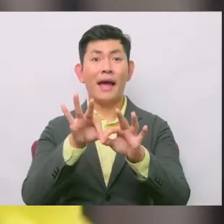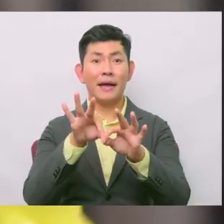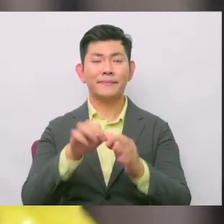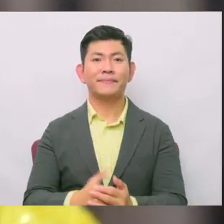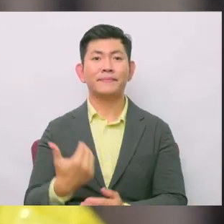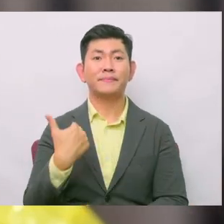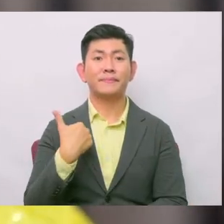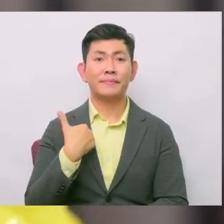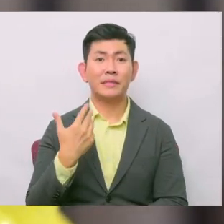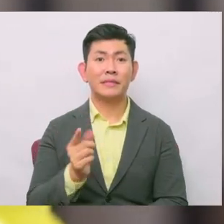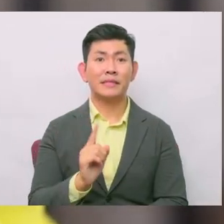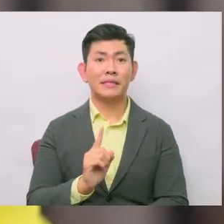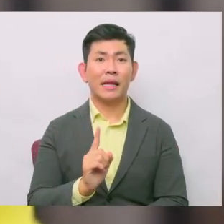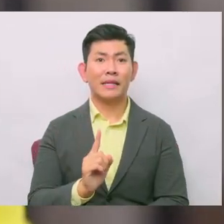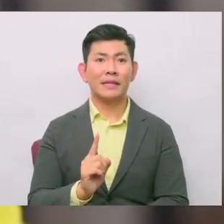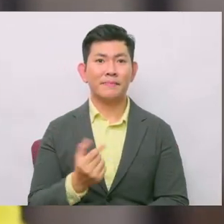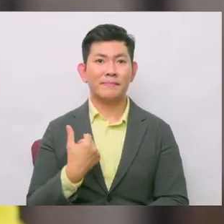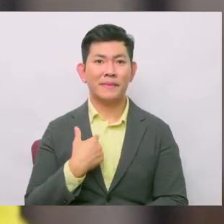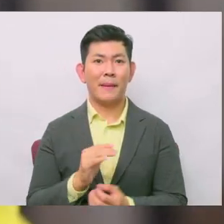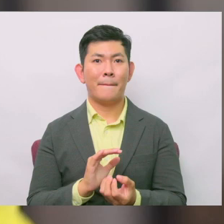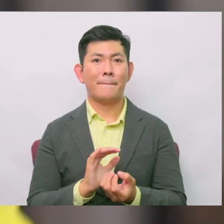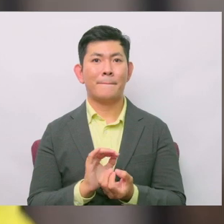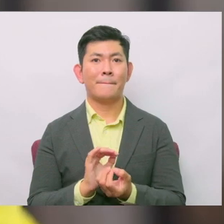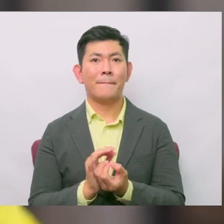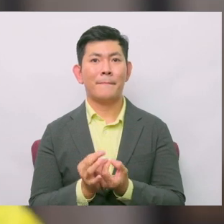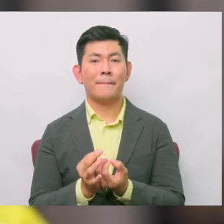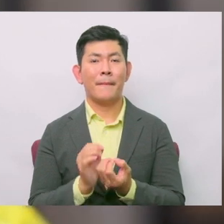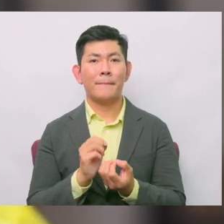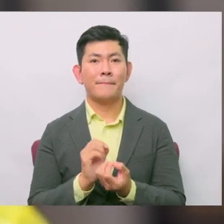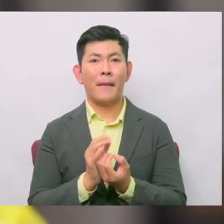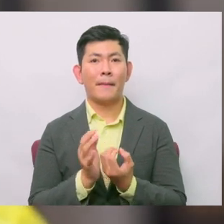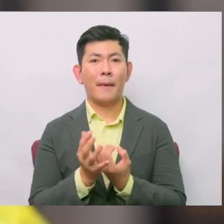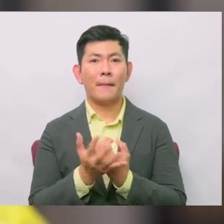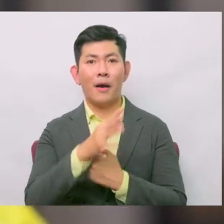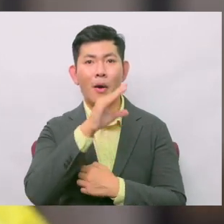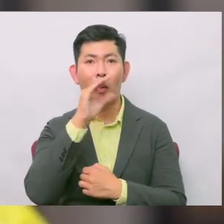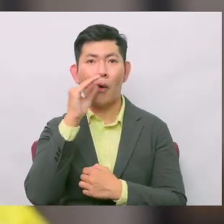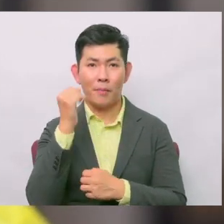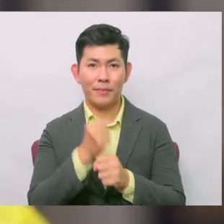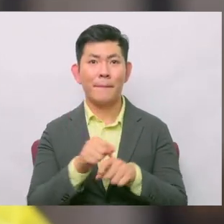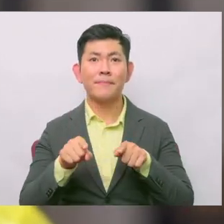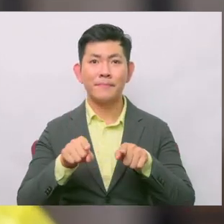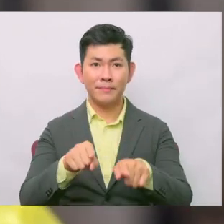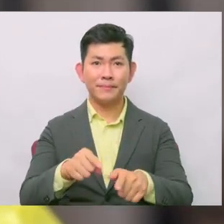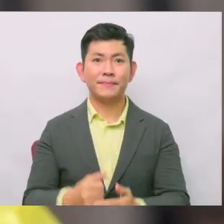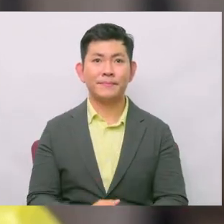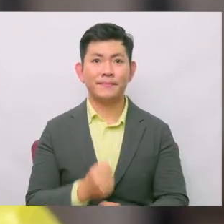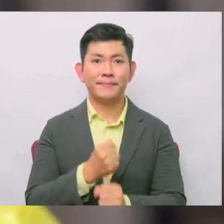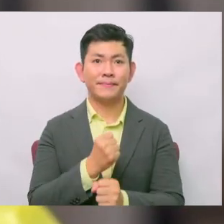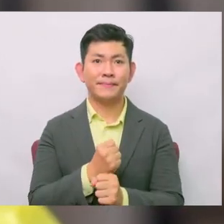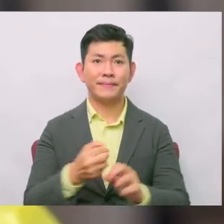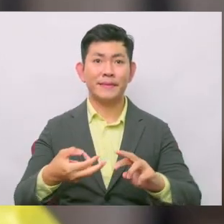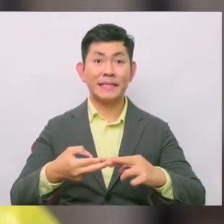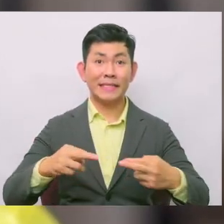ราก็มาห่อไปด้วยกันนะคะเราจะได้เอาไว้ใช้กับลูกของเรานะคะ แล้วผูกชายผูกเชือกนะคะให้เราเ